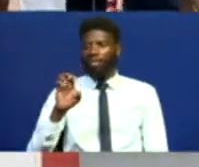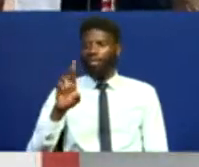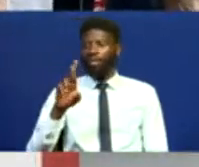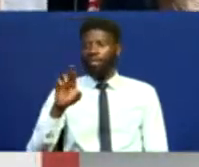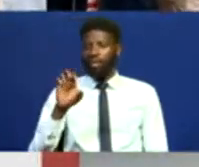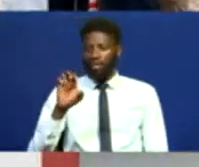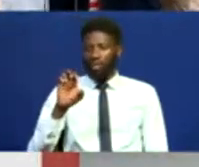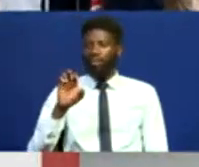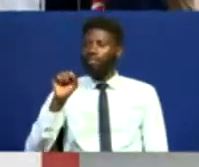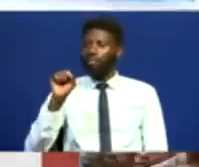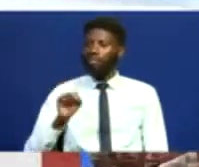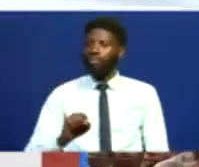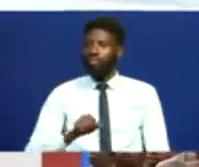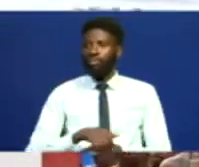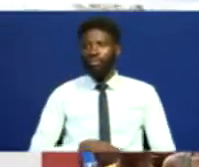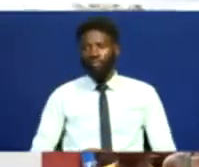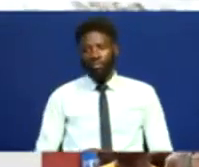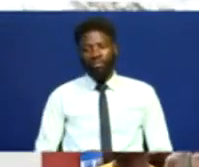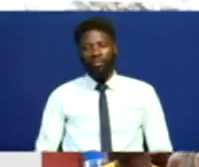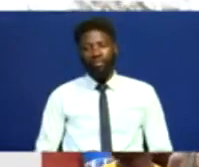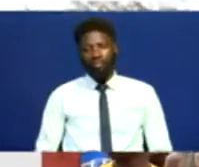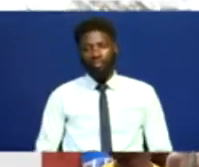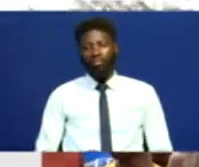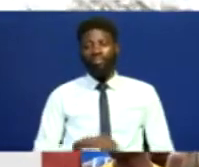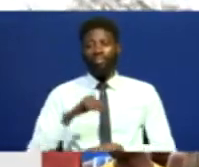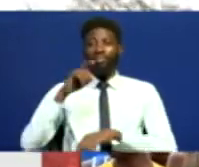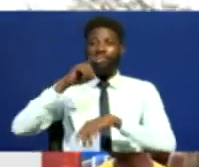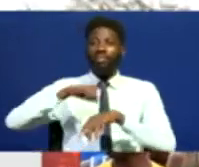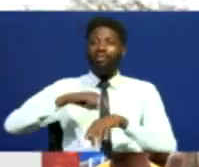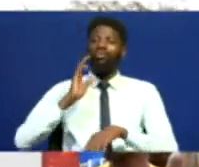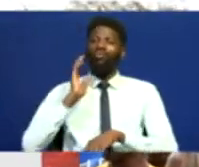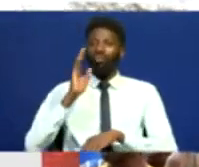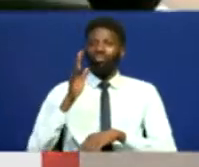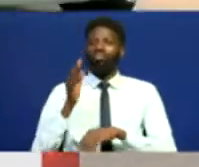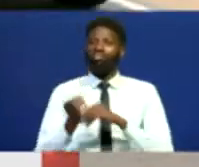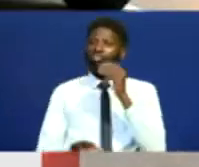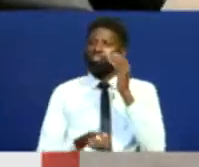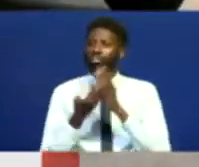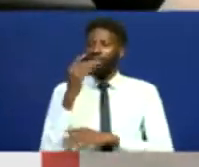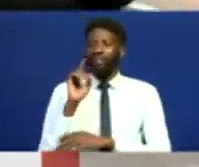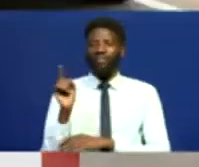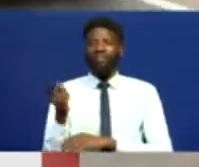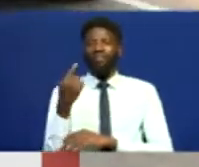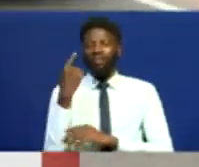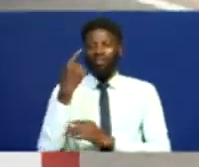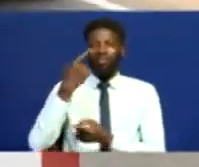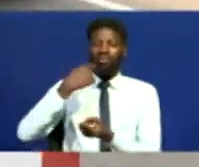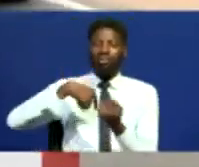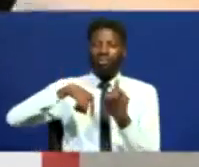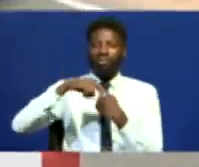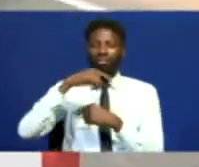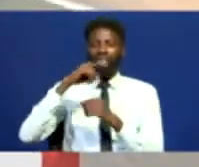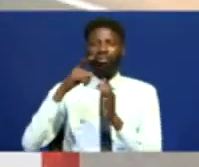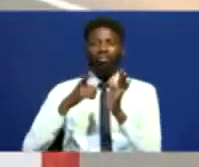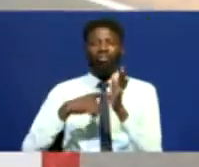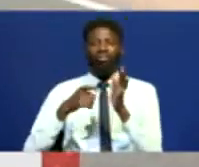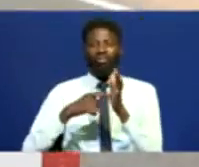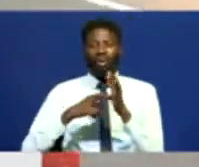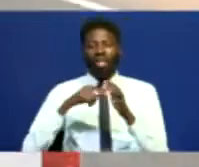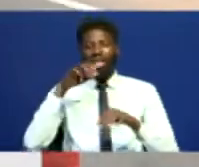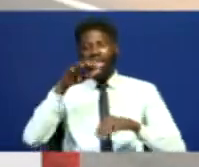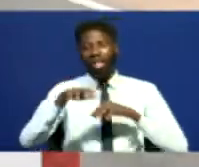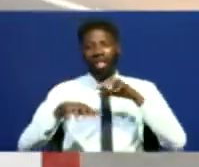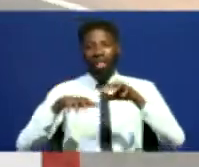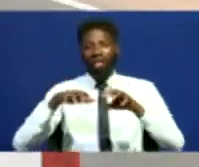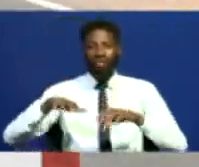Kaunti ya Embu itaandaa makala ya kwanza ya mbio za nusu marathoni za mbuga ya kitaifa ya wanyamapori ya Mwea. Viongozi wa kaunti